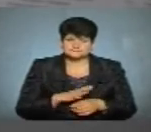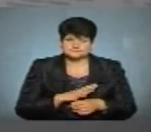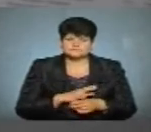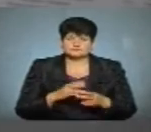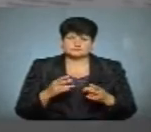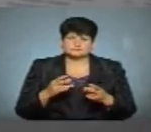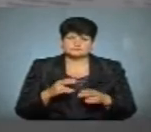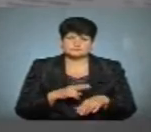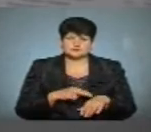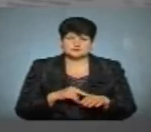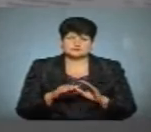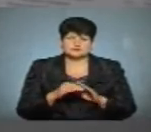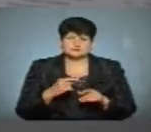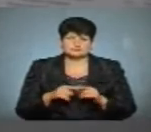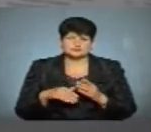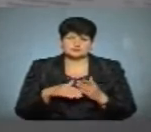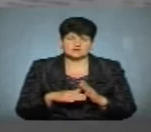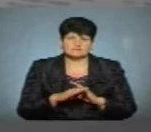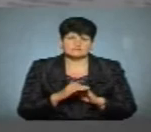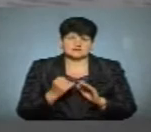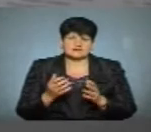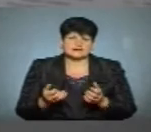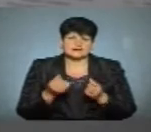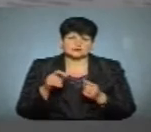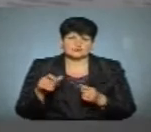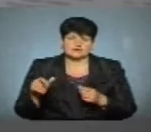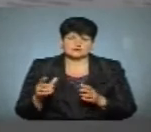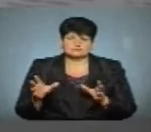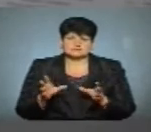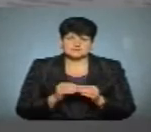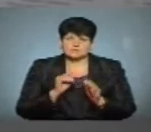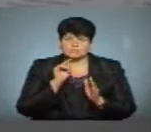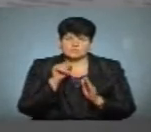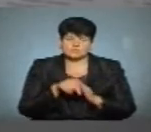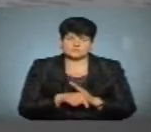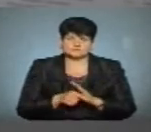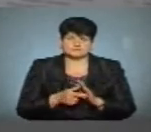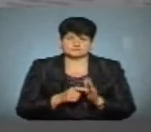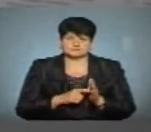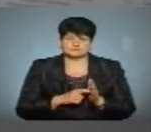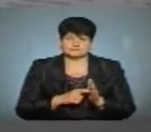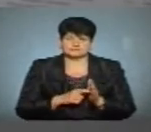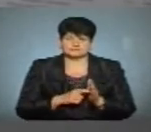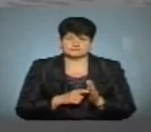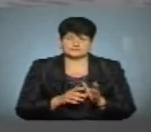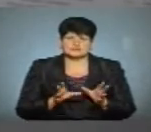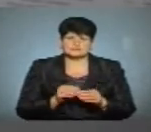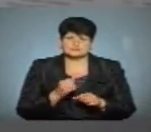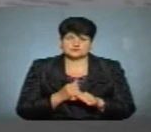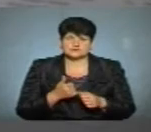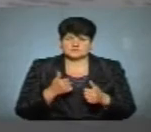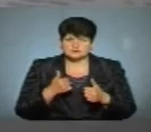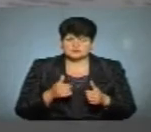патрульні викликали швидку і викликали рятувальників для того, щоб спільно вже потрапити до помешкання. Співпрацювали гарно